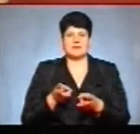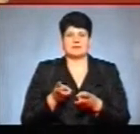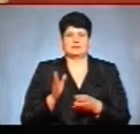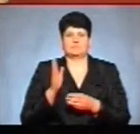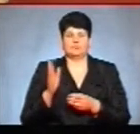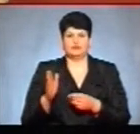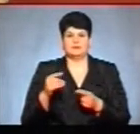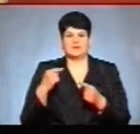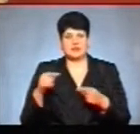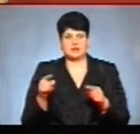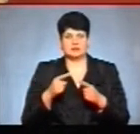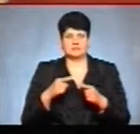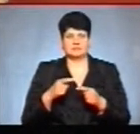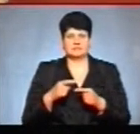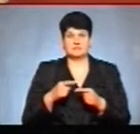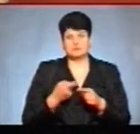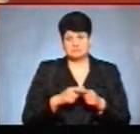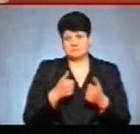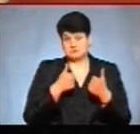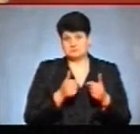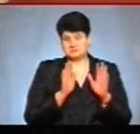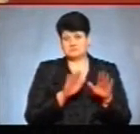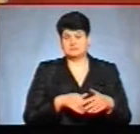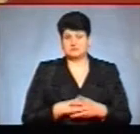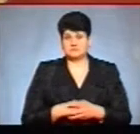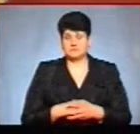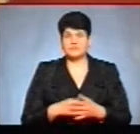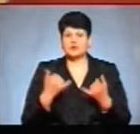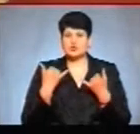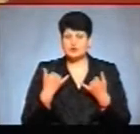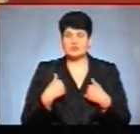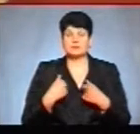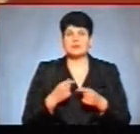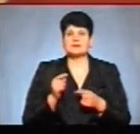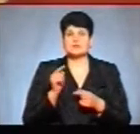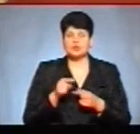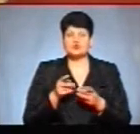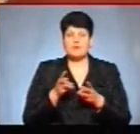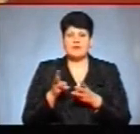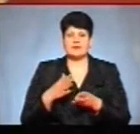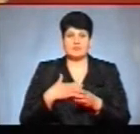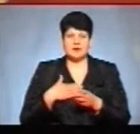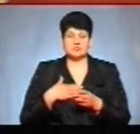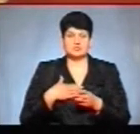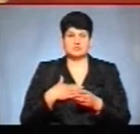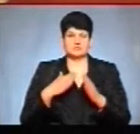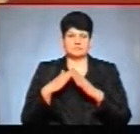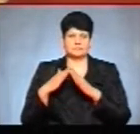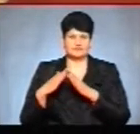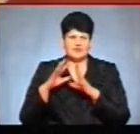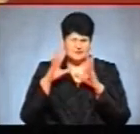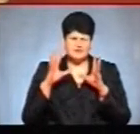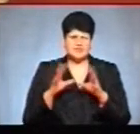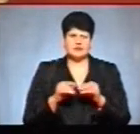палитимуть альтернативним видом палива. Кажу, так це добре. Тому що ми сьогодні для того, щоб опалювати наші оселі, не тільки оселі, взагалі,